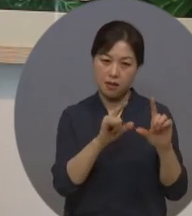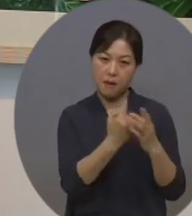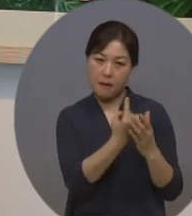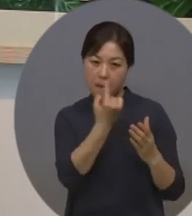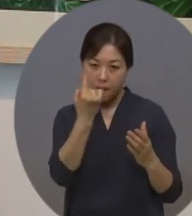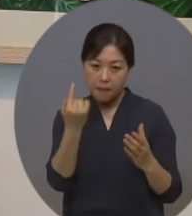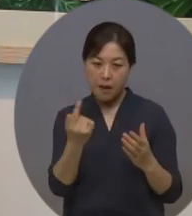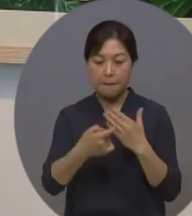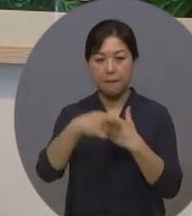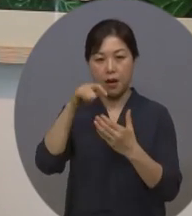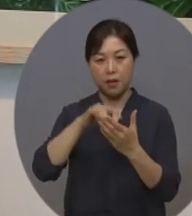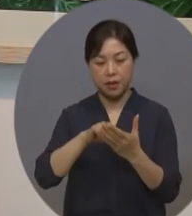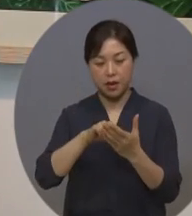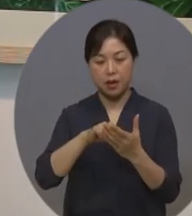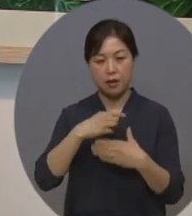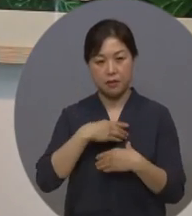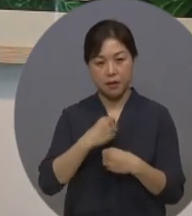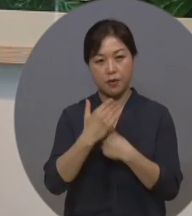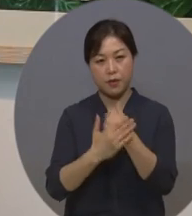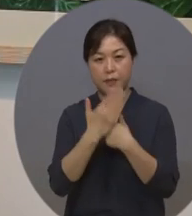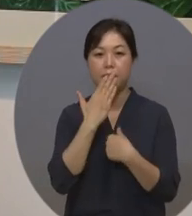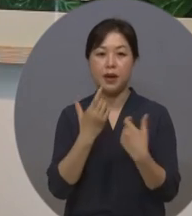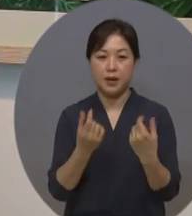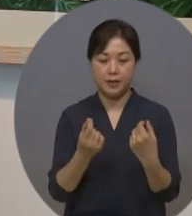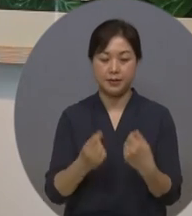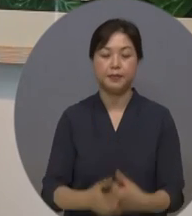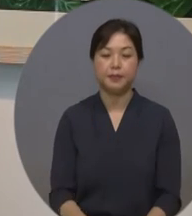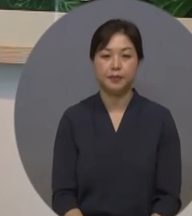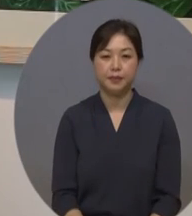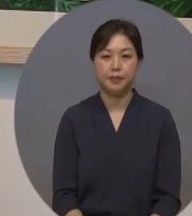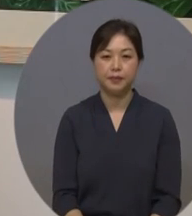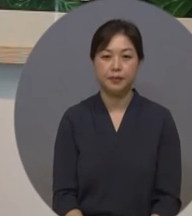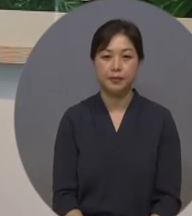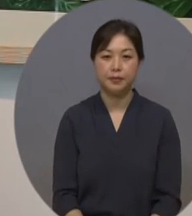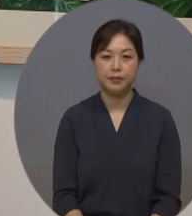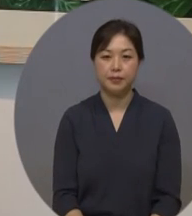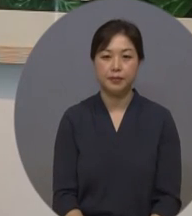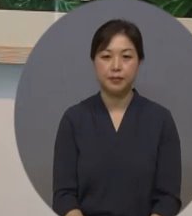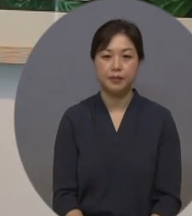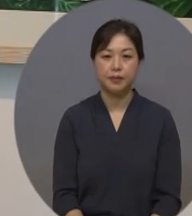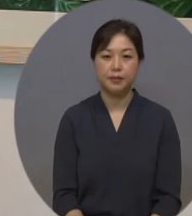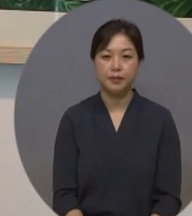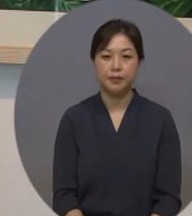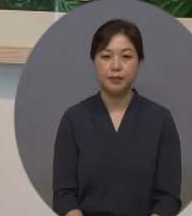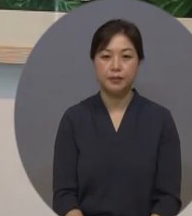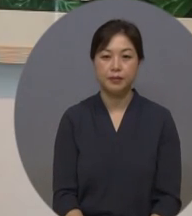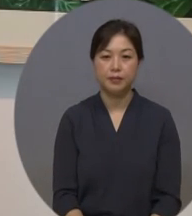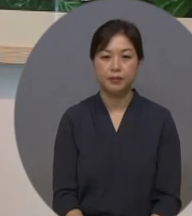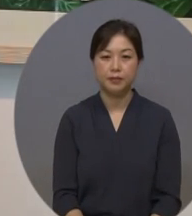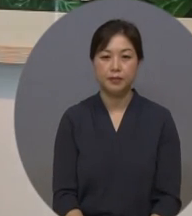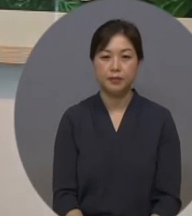마음의 여유와 위로를 가져보는 시간이 되고 있습니다 복지 태민 이오스 이소영 입니다